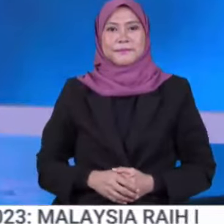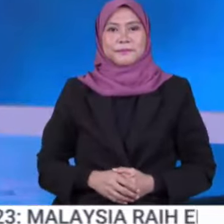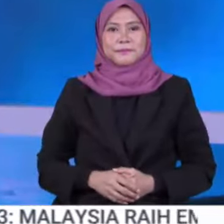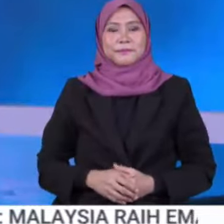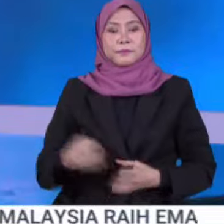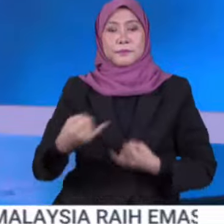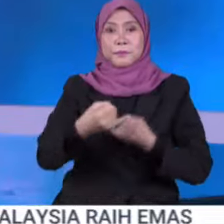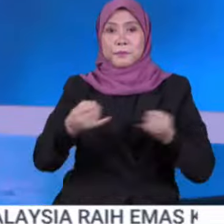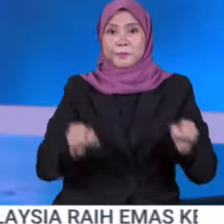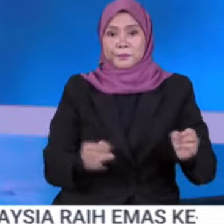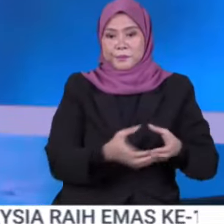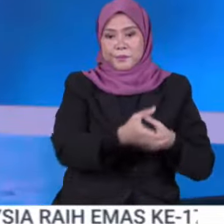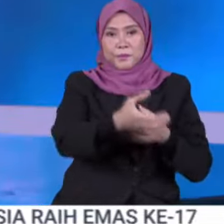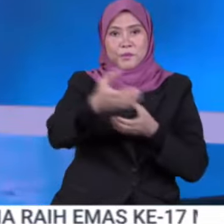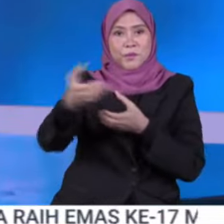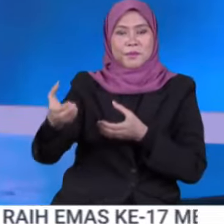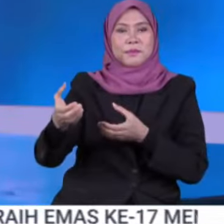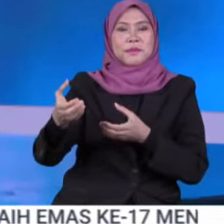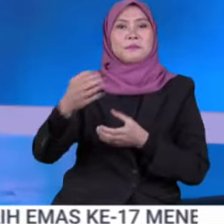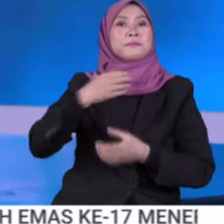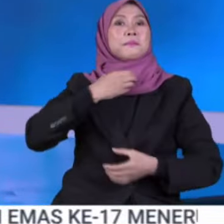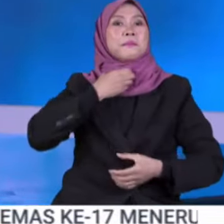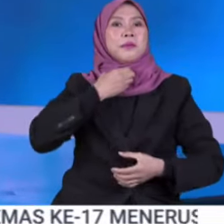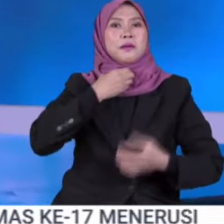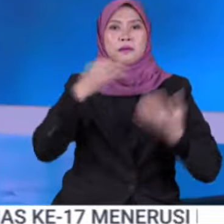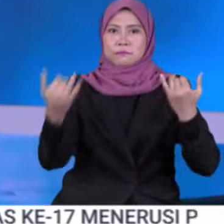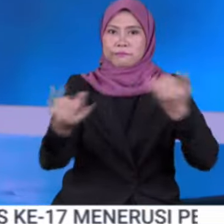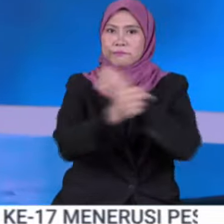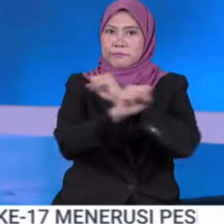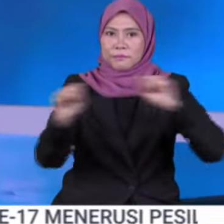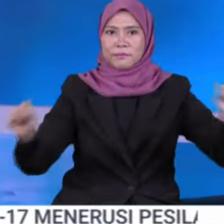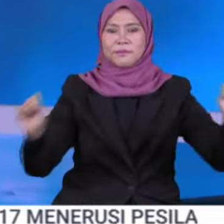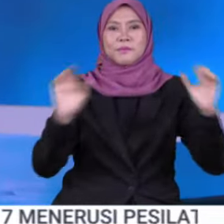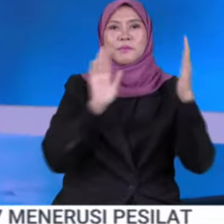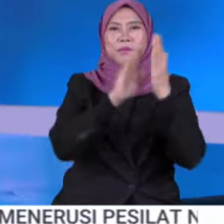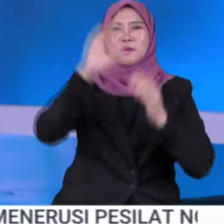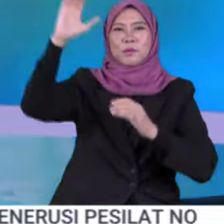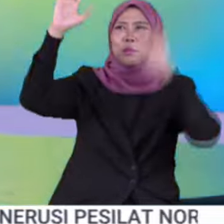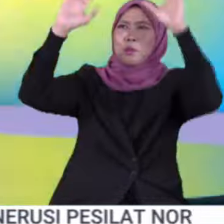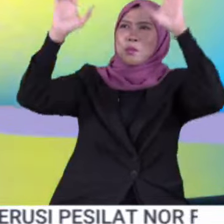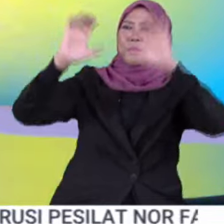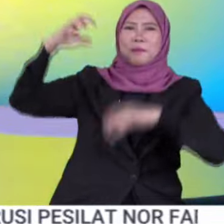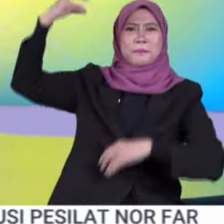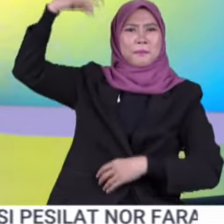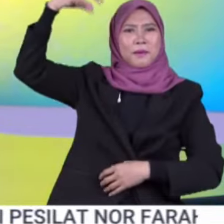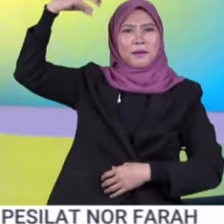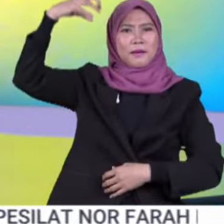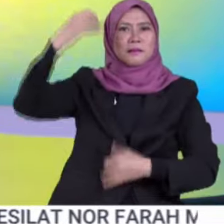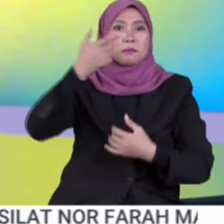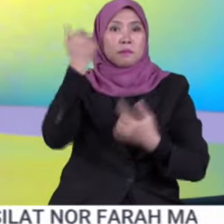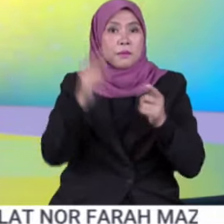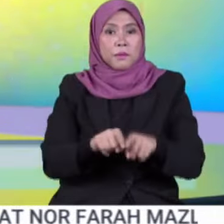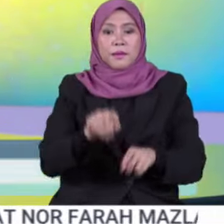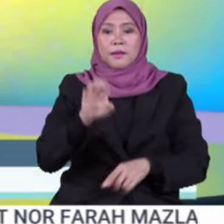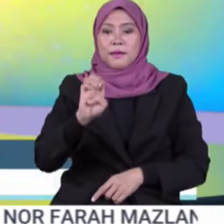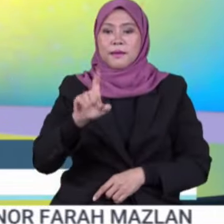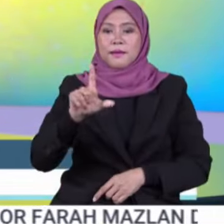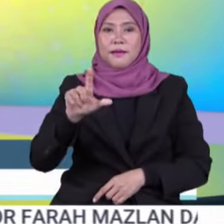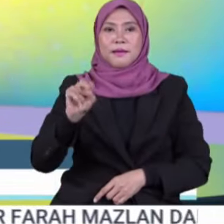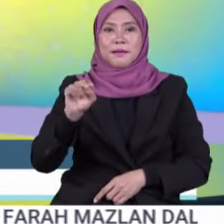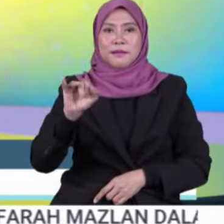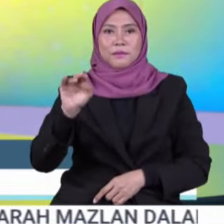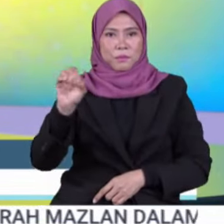Jabatan Bomba dan Penyelamat Malaysia JBPM Perak bersiap siaga untuk berdepan cuaca panas berpanjangan berikutan fenomena El Nino.